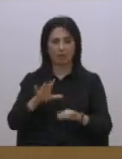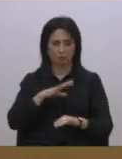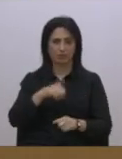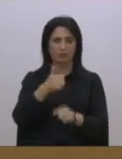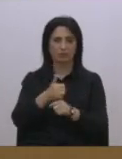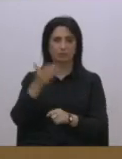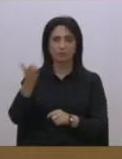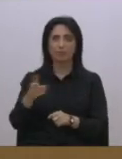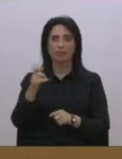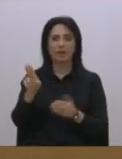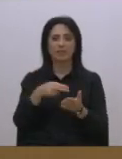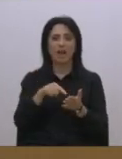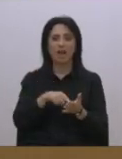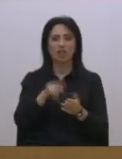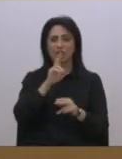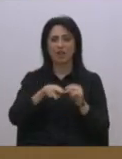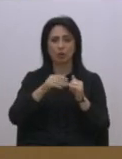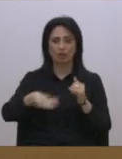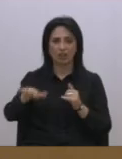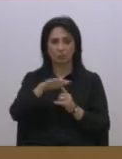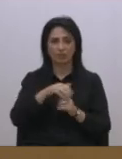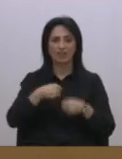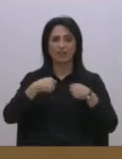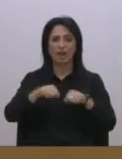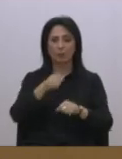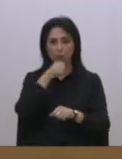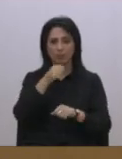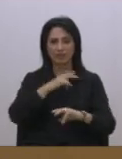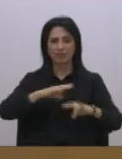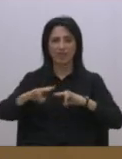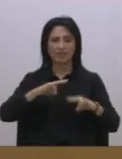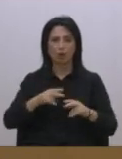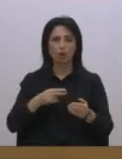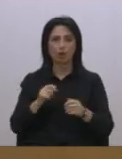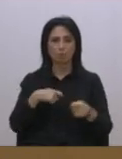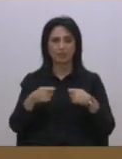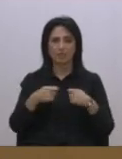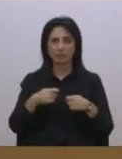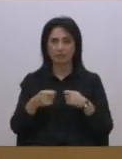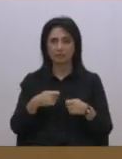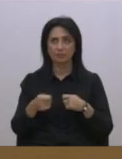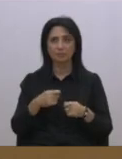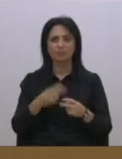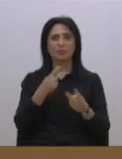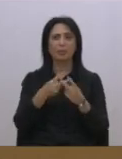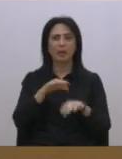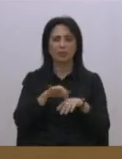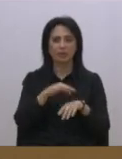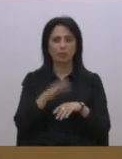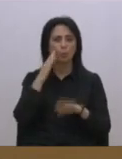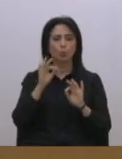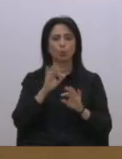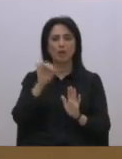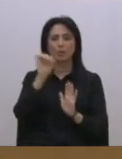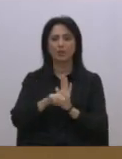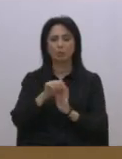სათავეშია. მათ ანგარიშზეა დაკარგული ტერიტორიები, დარბეული მედია, დატერორებული ბიზნესი, ნაწარმები, პატიმრები, უსამართლოდ